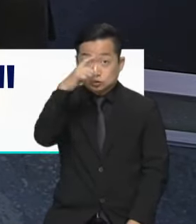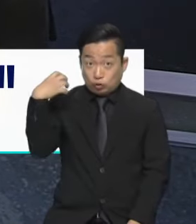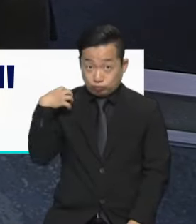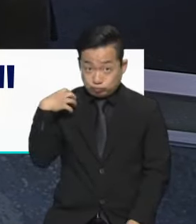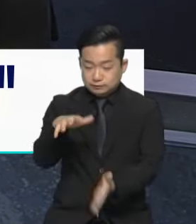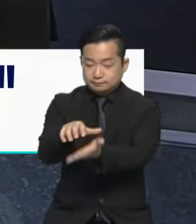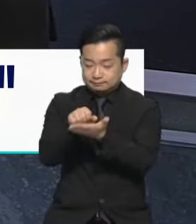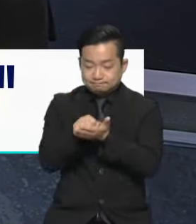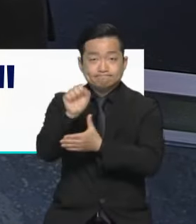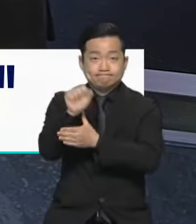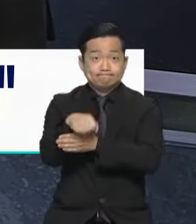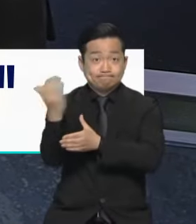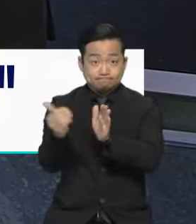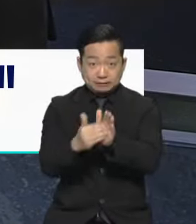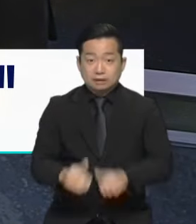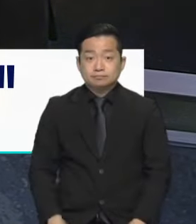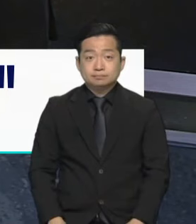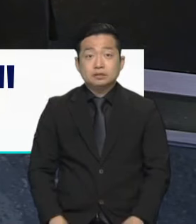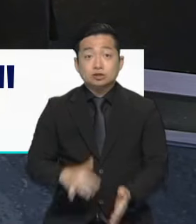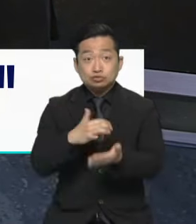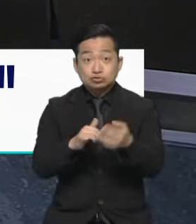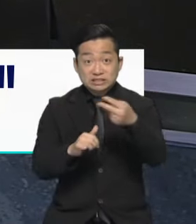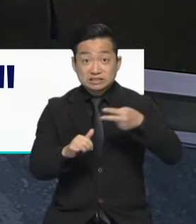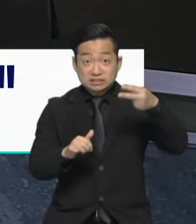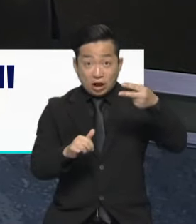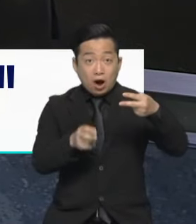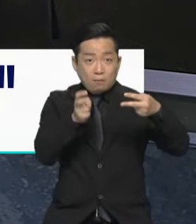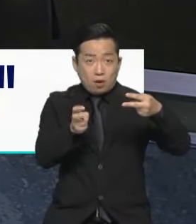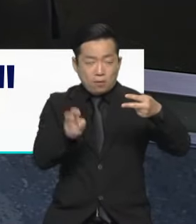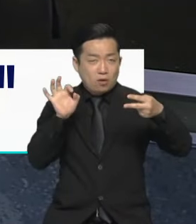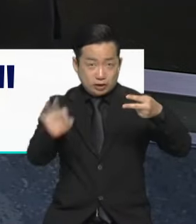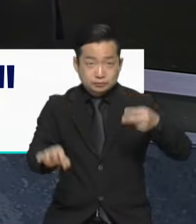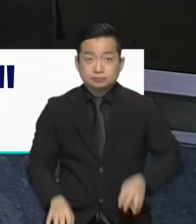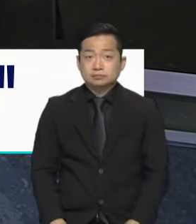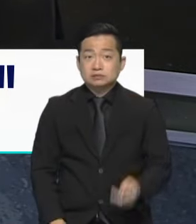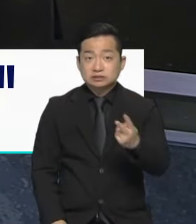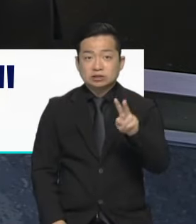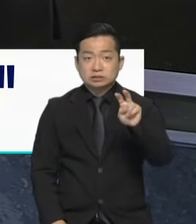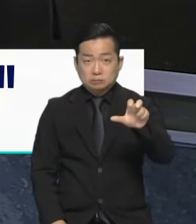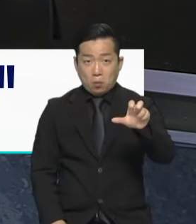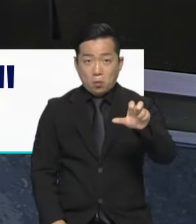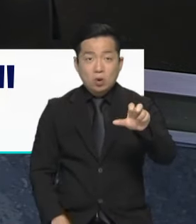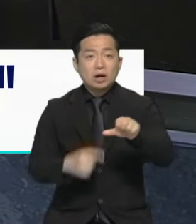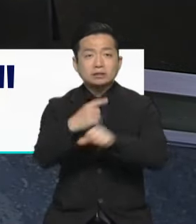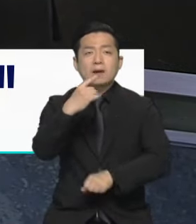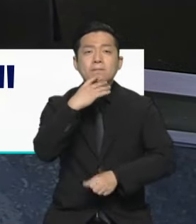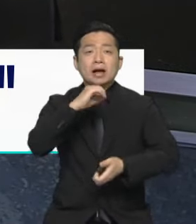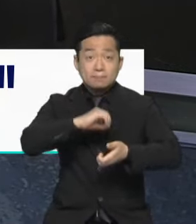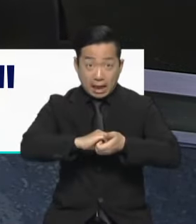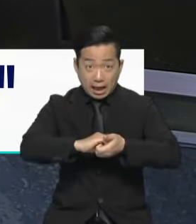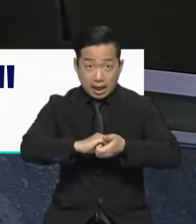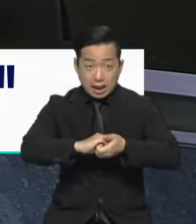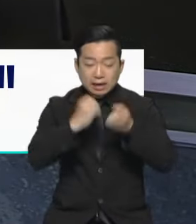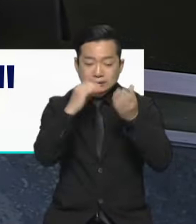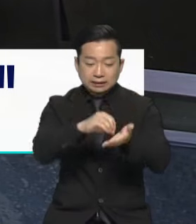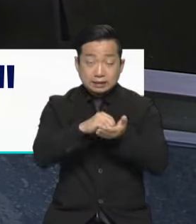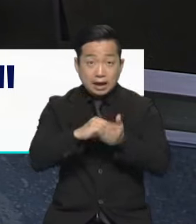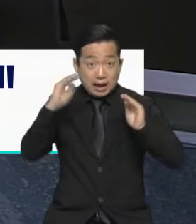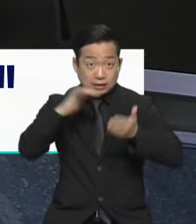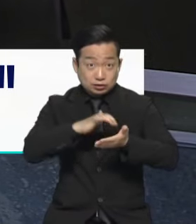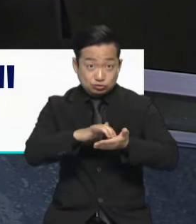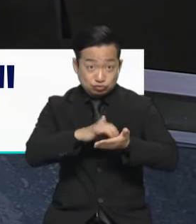정부가 받아들였습니다. 2,000명 증원 원칙은 유지하되 2025학년도에 한해서만 신입생 모집